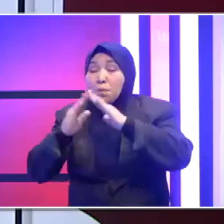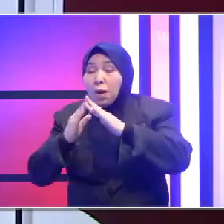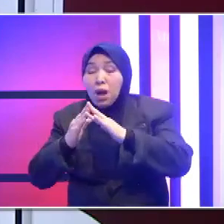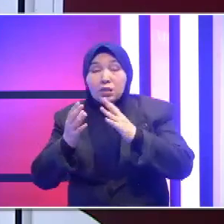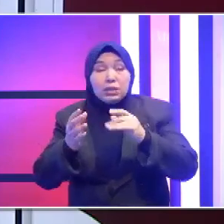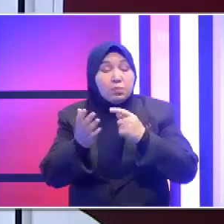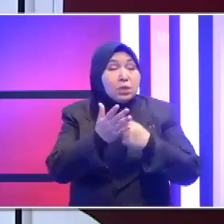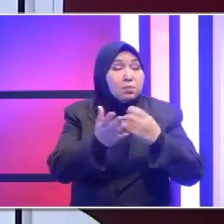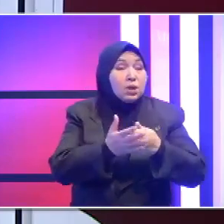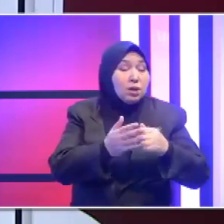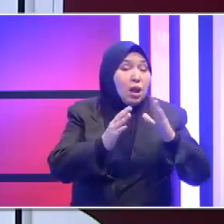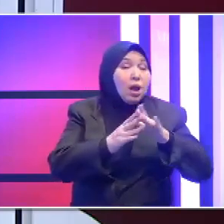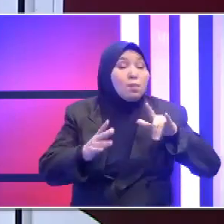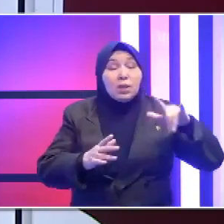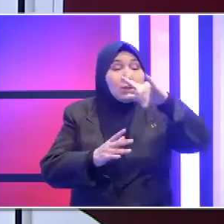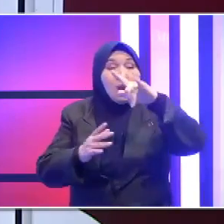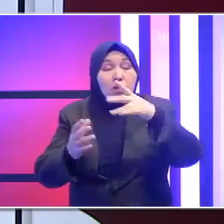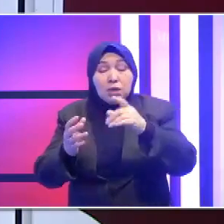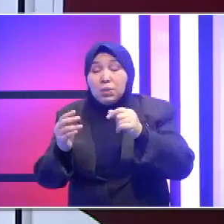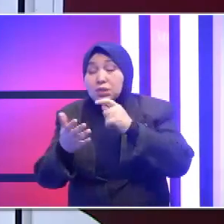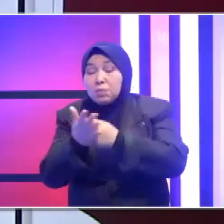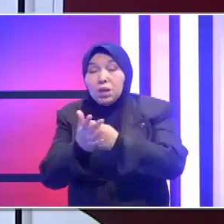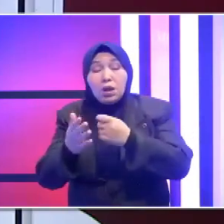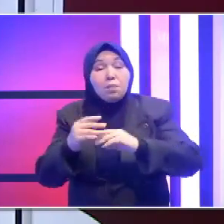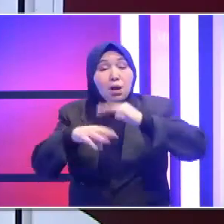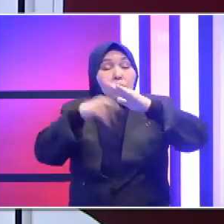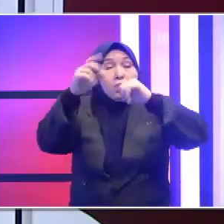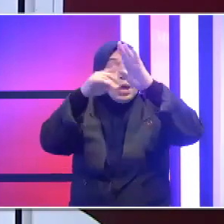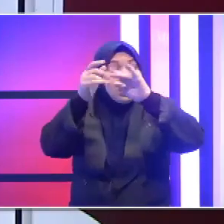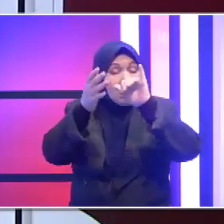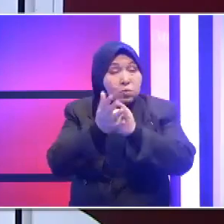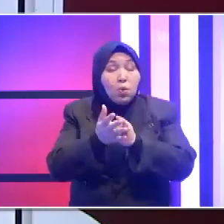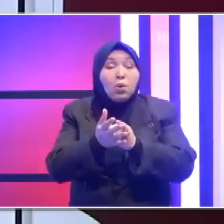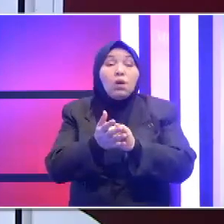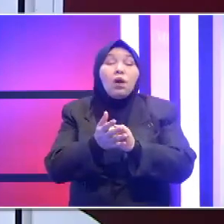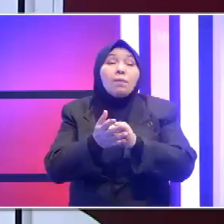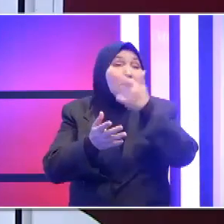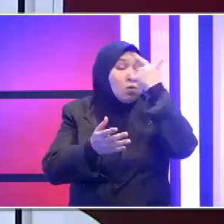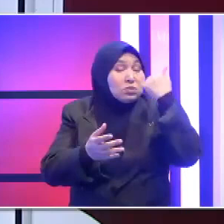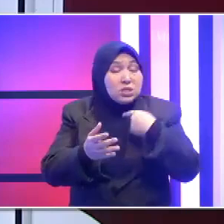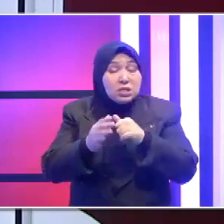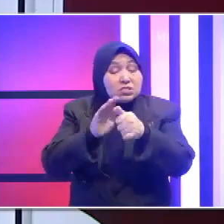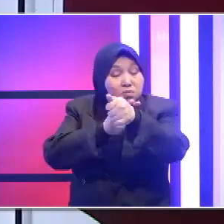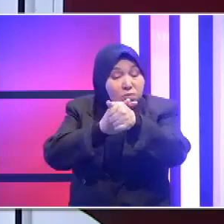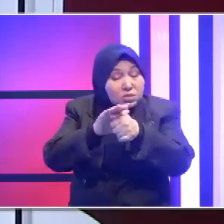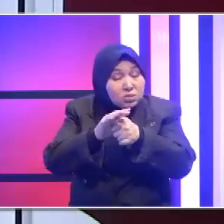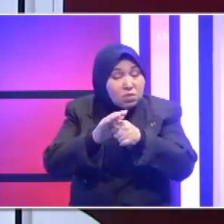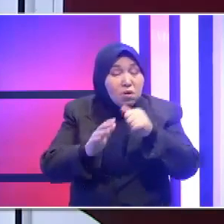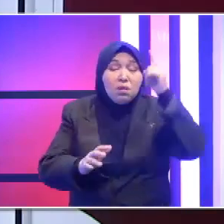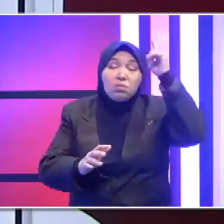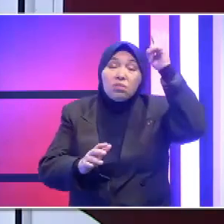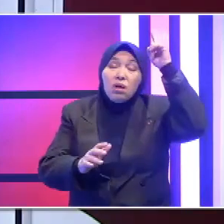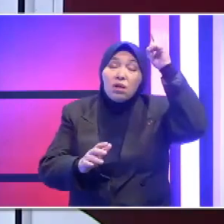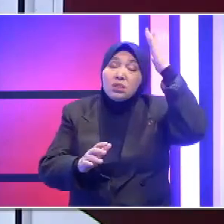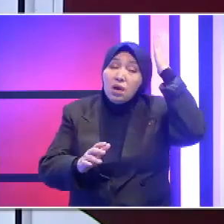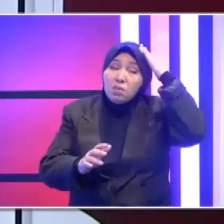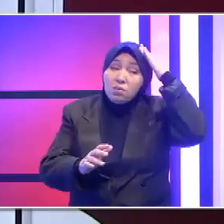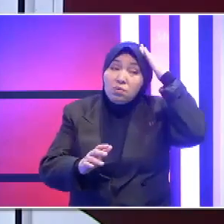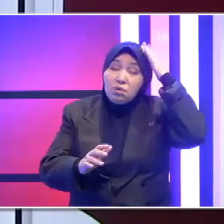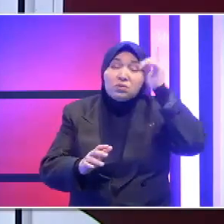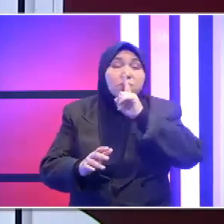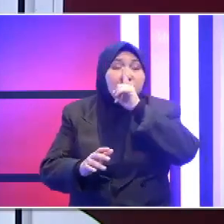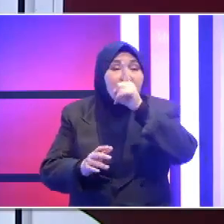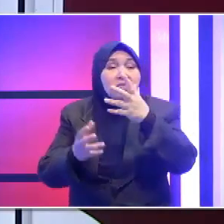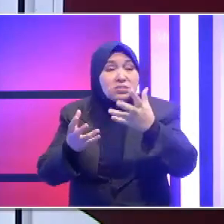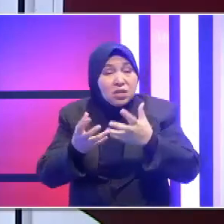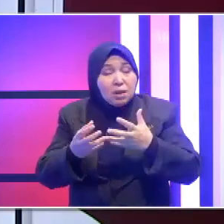tiba-tiba narkoba tiba-tiba 6 bangunan tiba-tiba itu pasal apel yang kita sembunyikan itu Allah tahu kalau tahu bahwa engkau